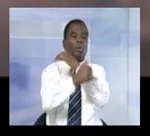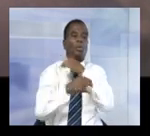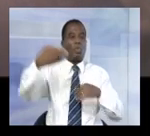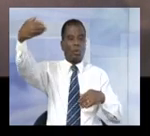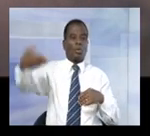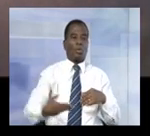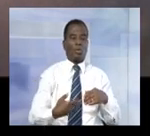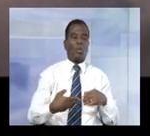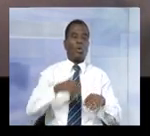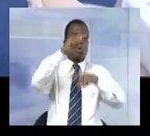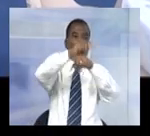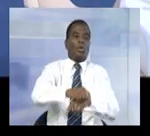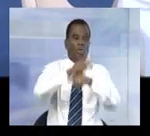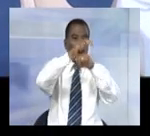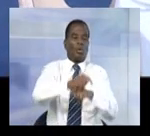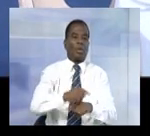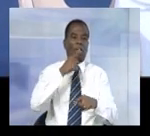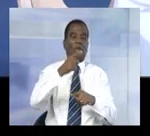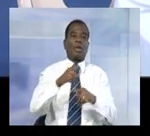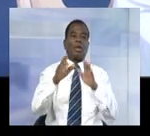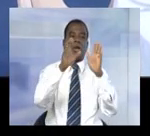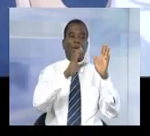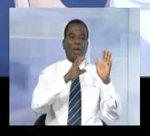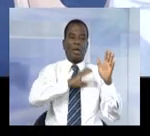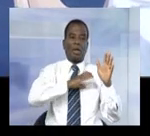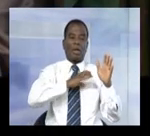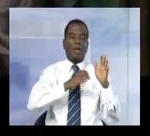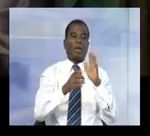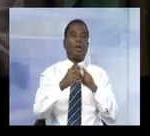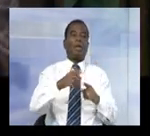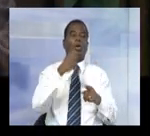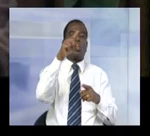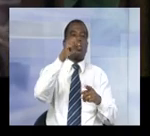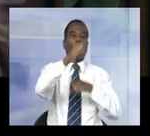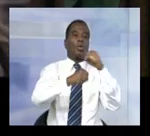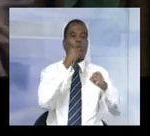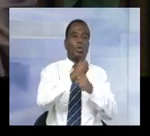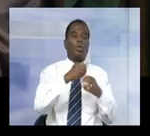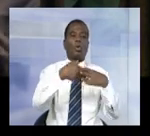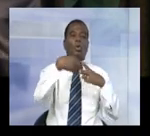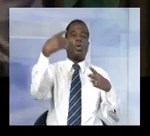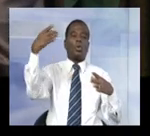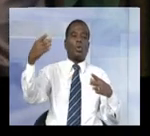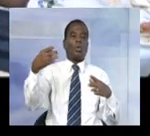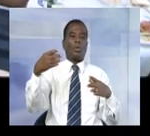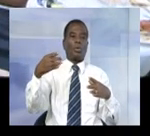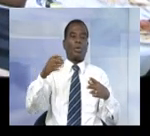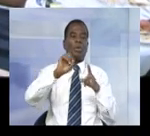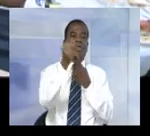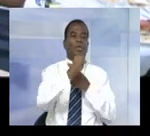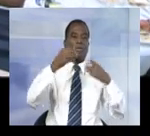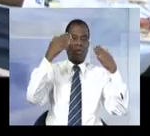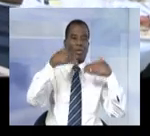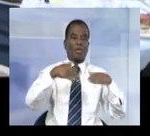hôte. Une tradition qui revêt un caractère singulier pour le président, 11 ans de présidence hors du pays hôte. Situation de